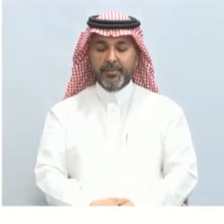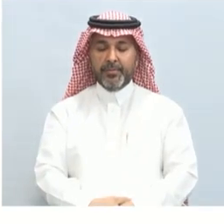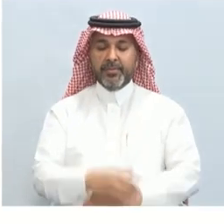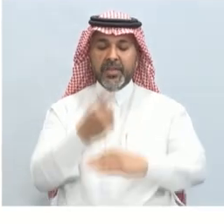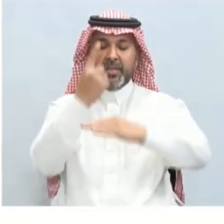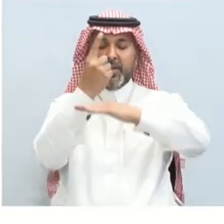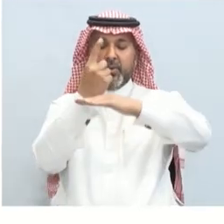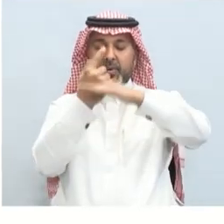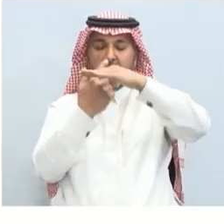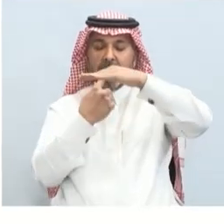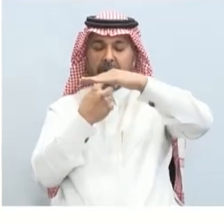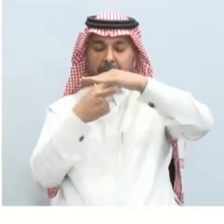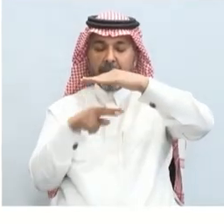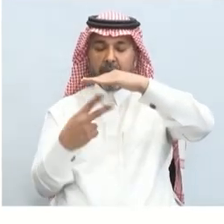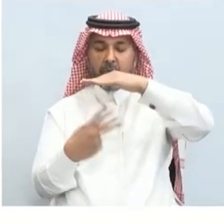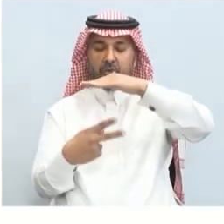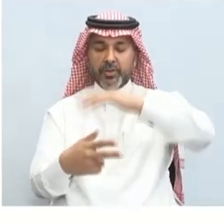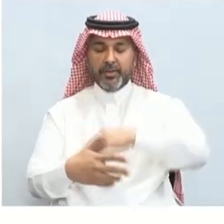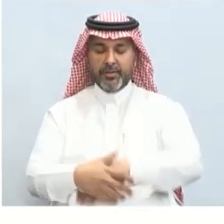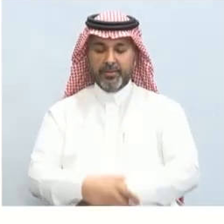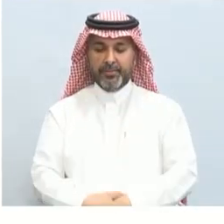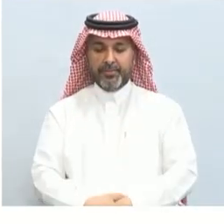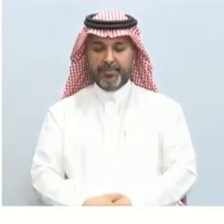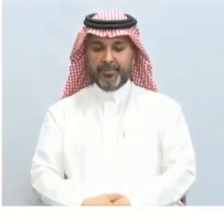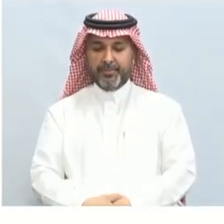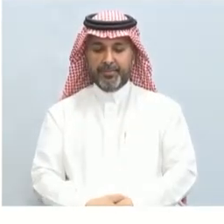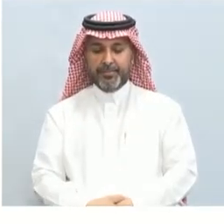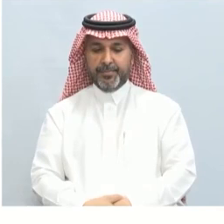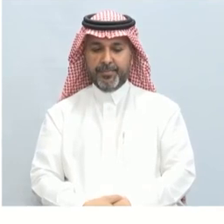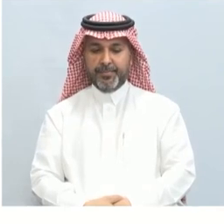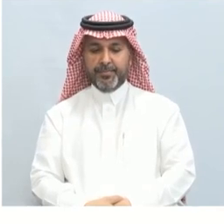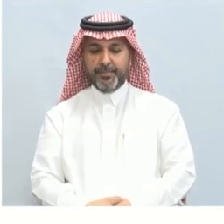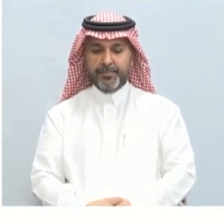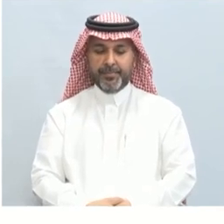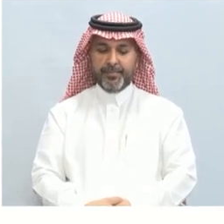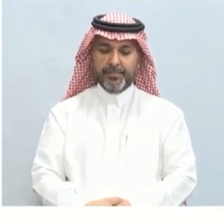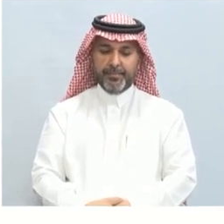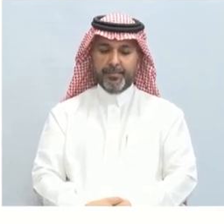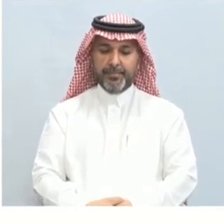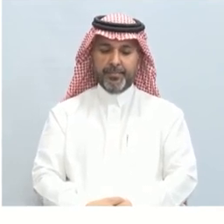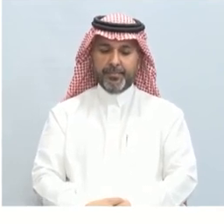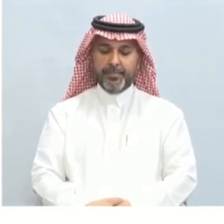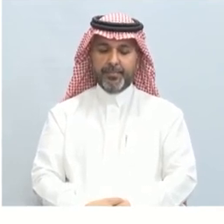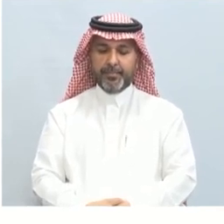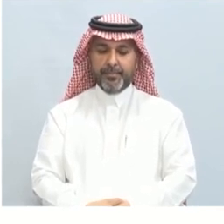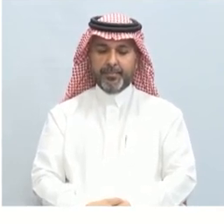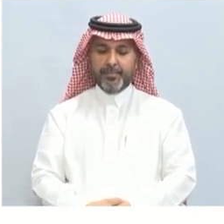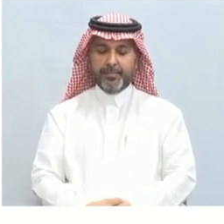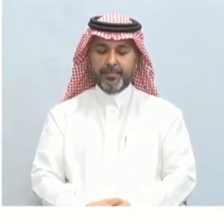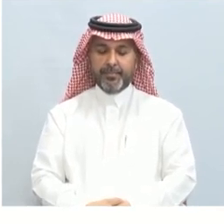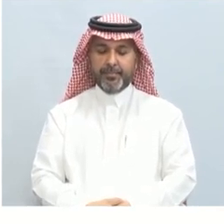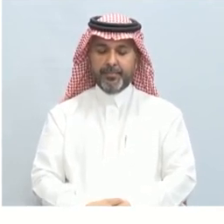ما عندي الا هذه السواره الموجوده قدامي وبالتالي سيكون الاحتمال يساوي كم هيساوي واحد من اصل